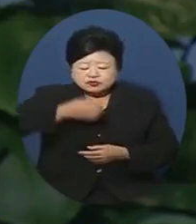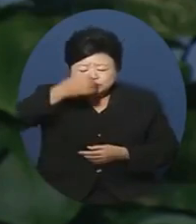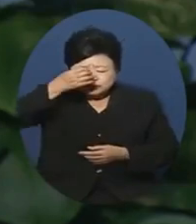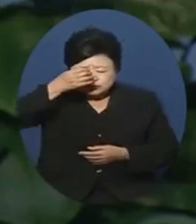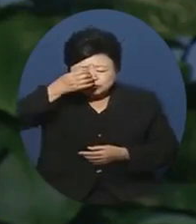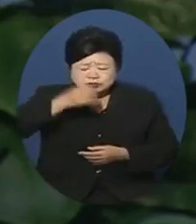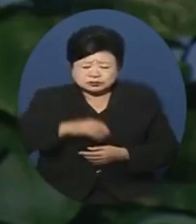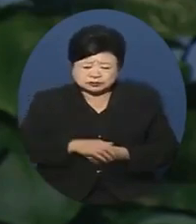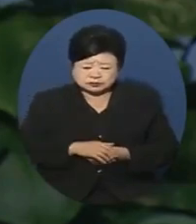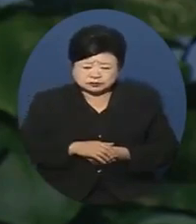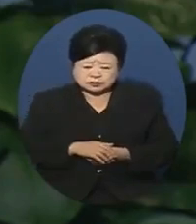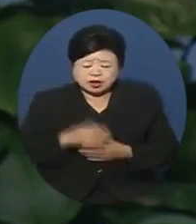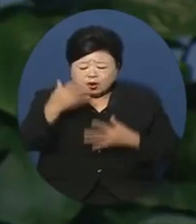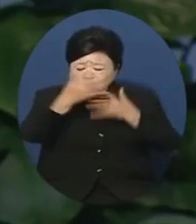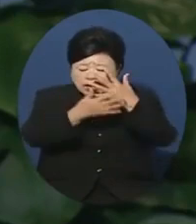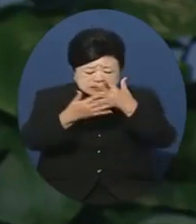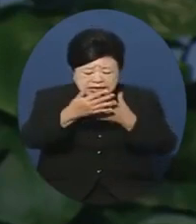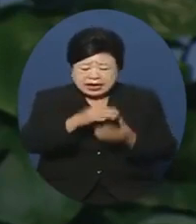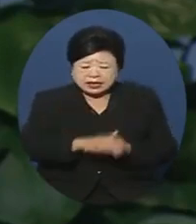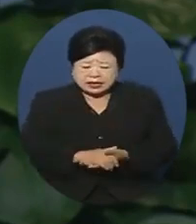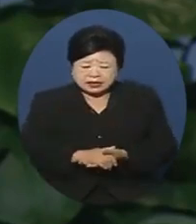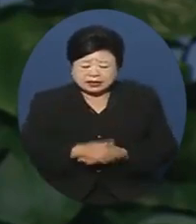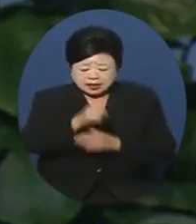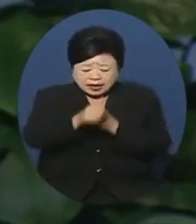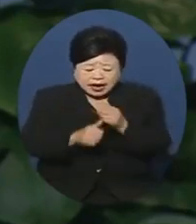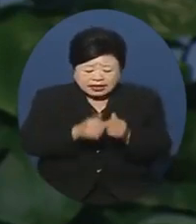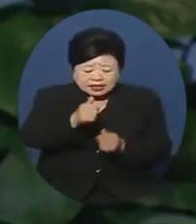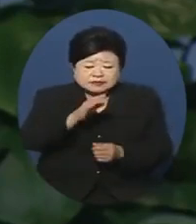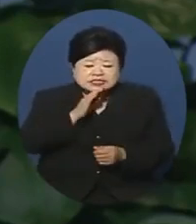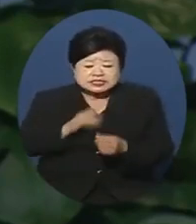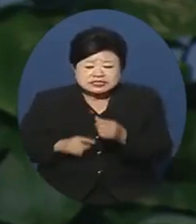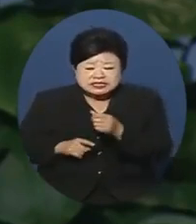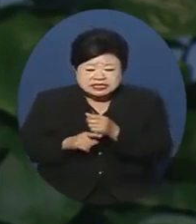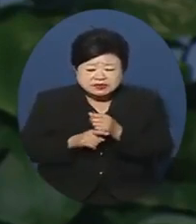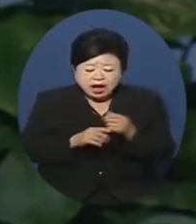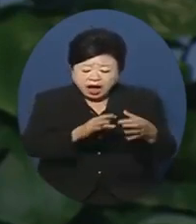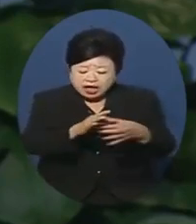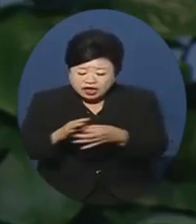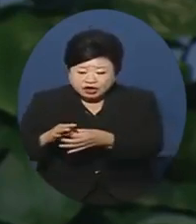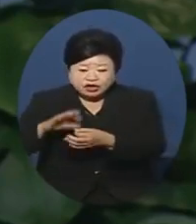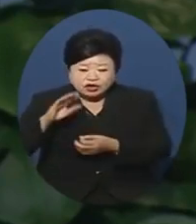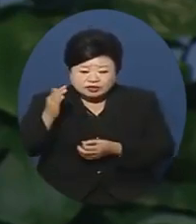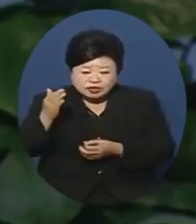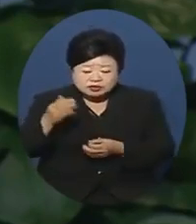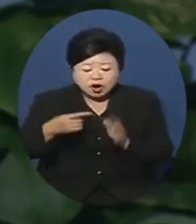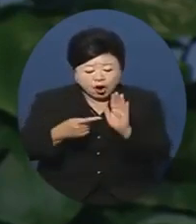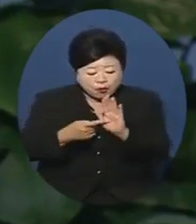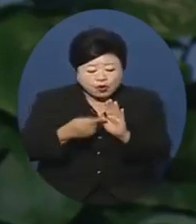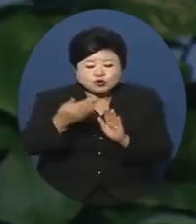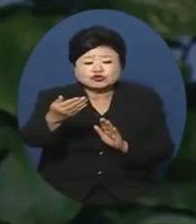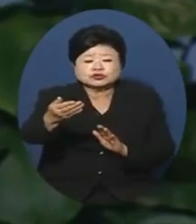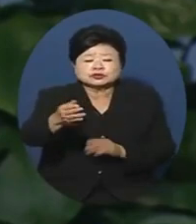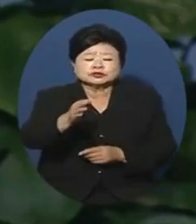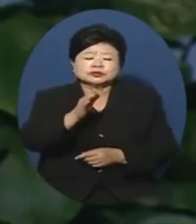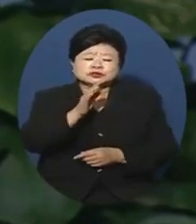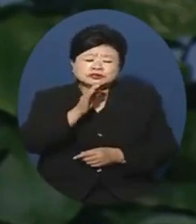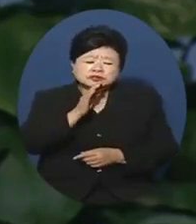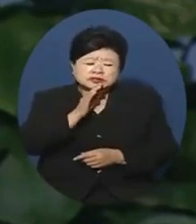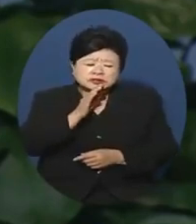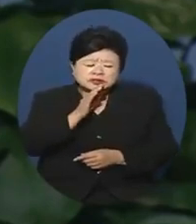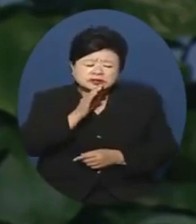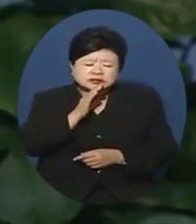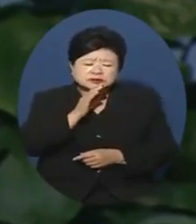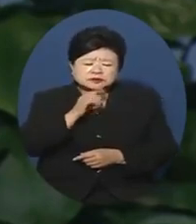꿈도 환상도 하나님의 진리와 연결되어서 보여주실 때는 참